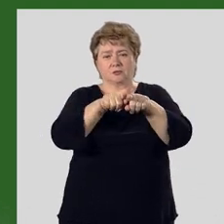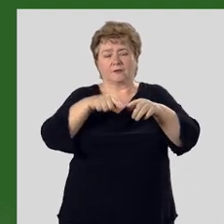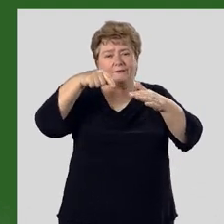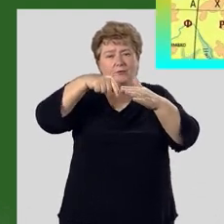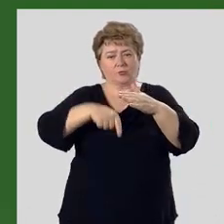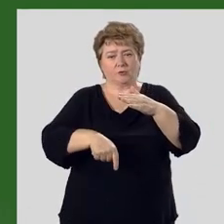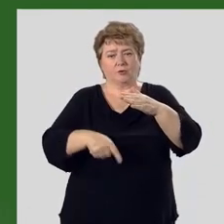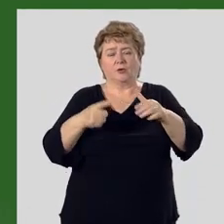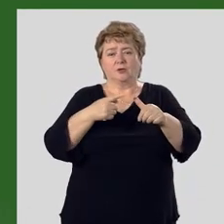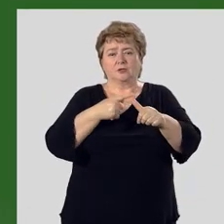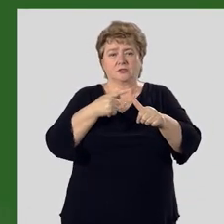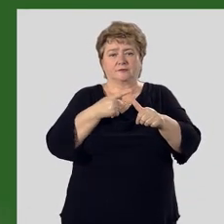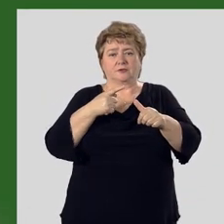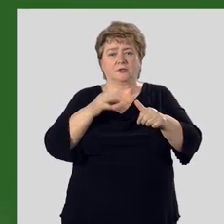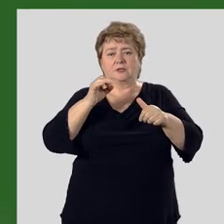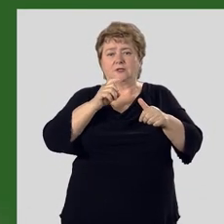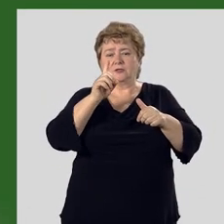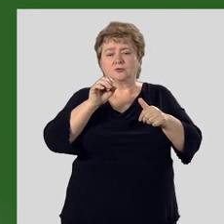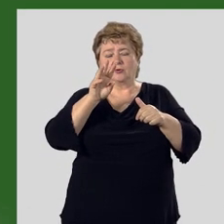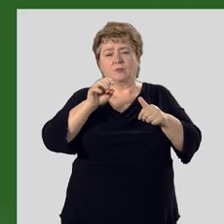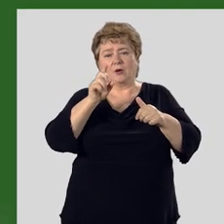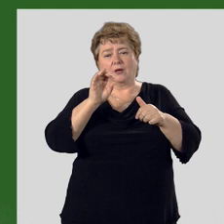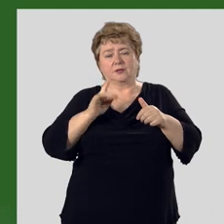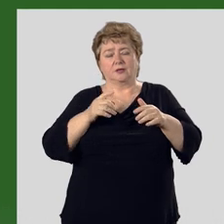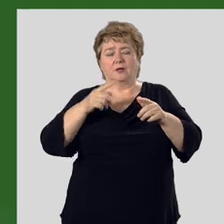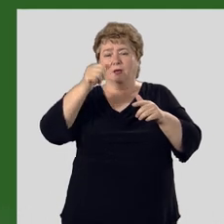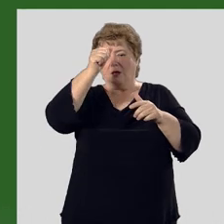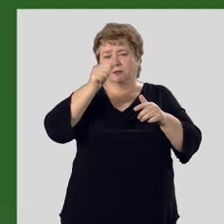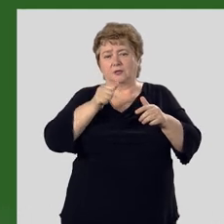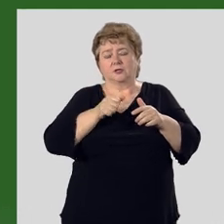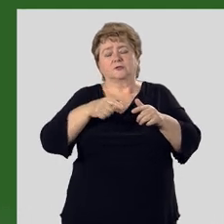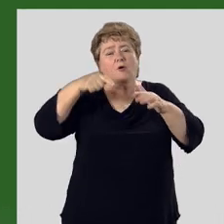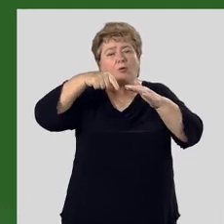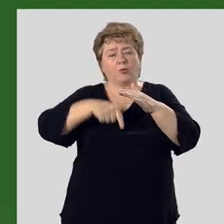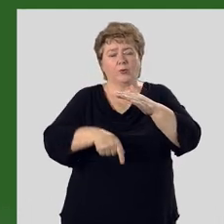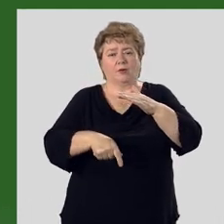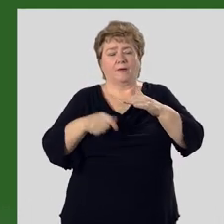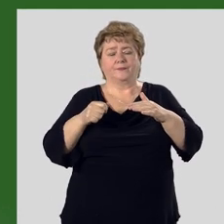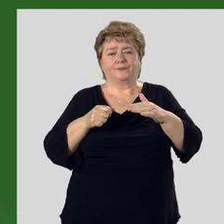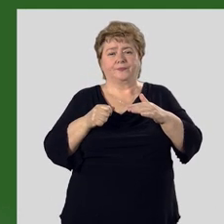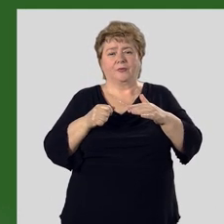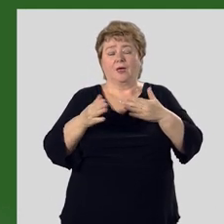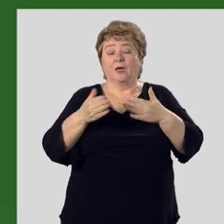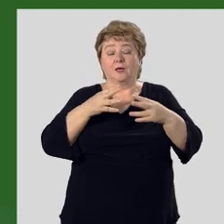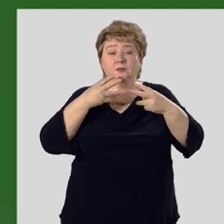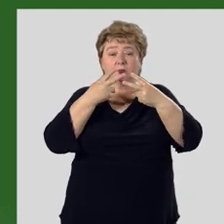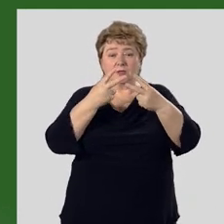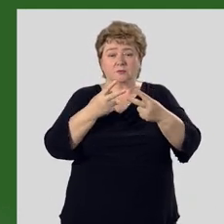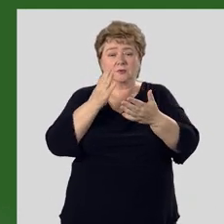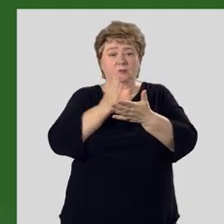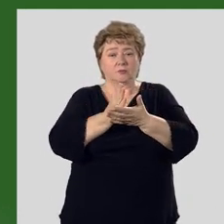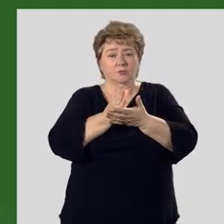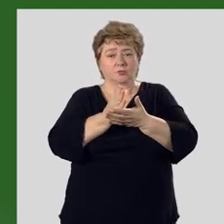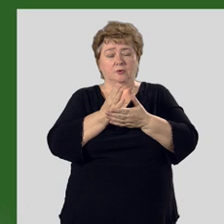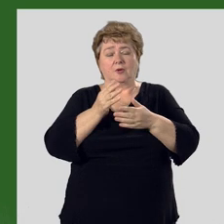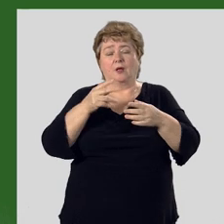одинаковой глубиной, называются изобатами, от греческого – глубина. Если мы посмотрим с